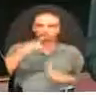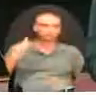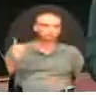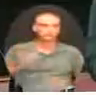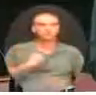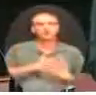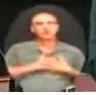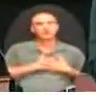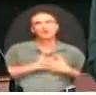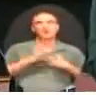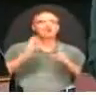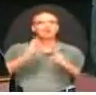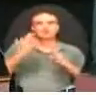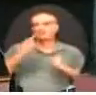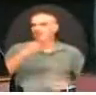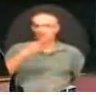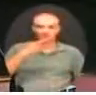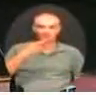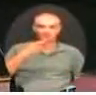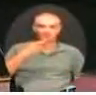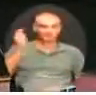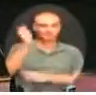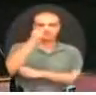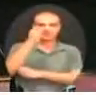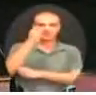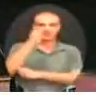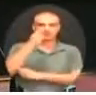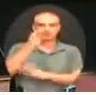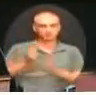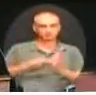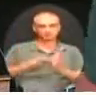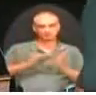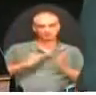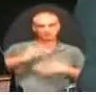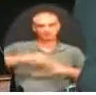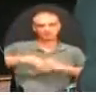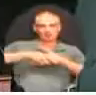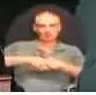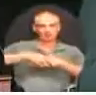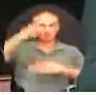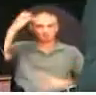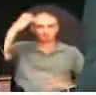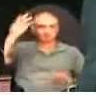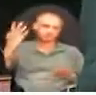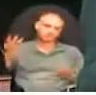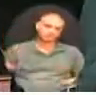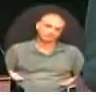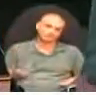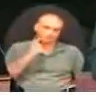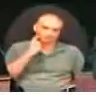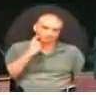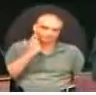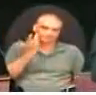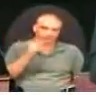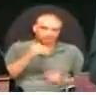כולנו, ליבנו יעצר מדום, יהיה הרגע שבו מירי רגב תטבע ואף תקבל לחיצת יד ממסי. אז באמת זה מגוחך,